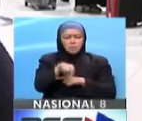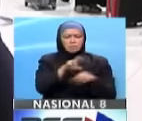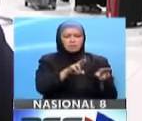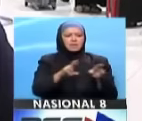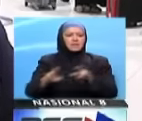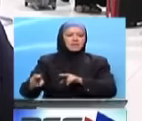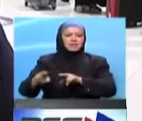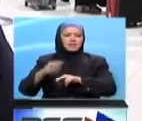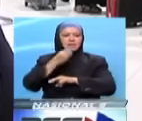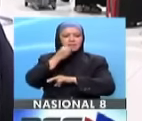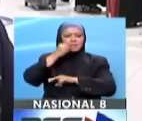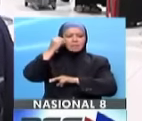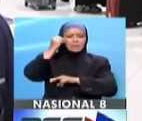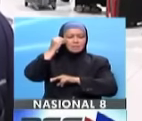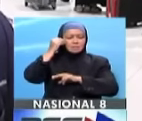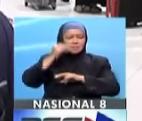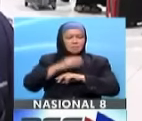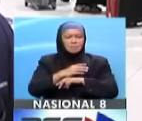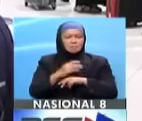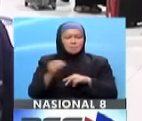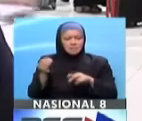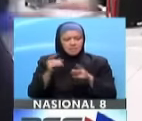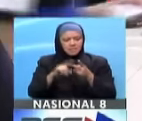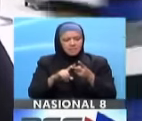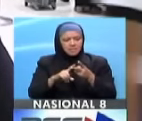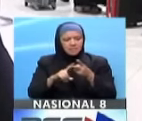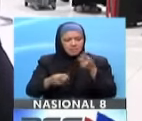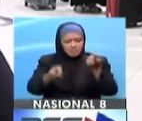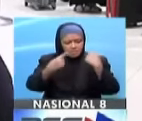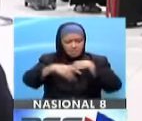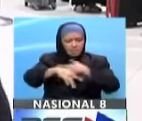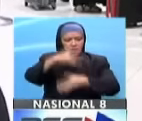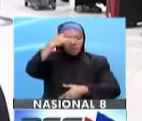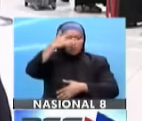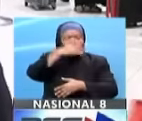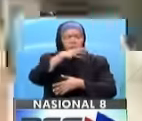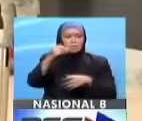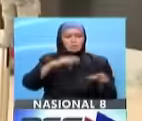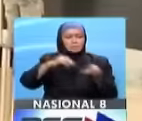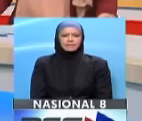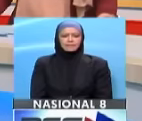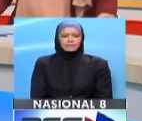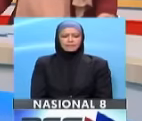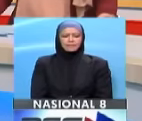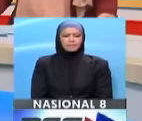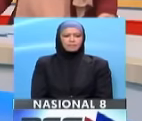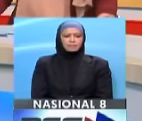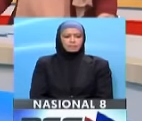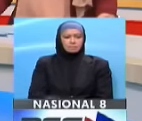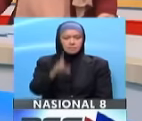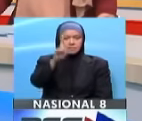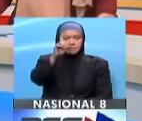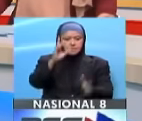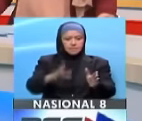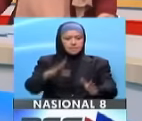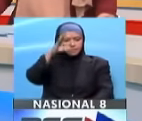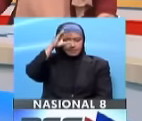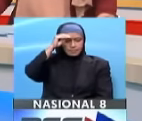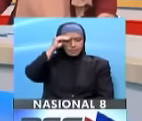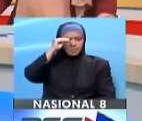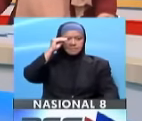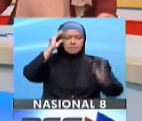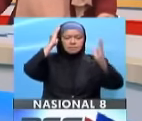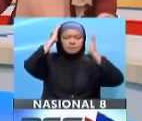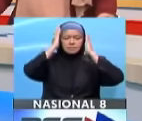ya, datang awal untuk beli tiket dan berlepasan melalui TBS. Seorang lagi suspek lelaki tempatan